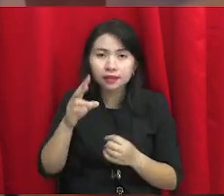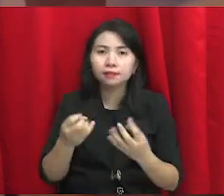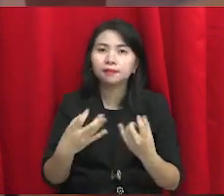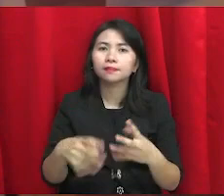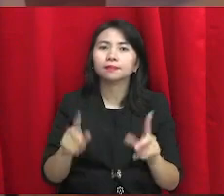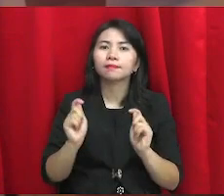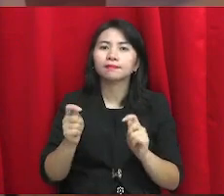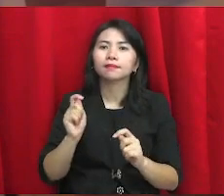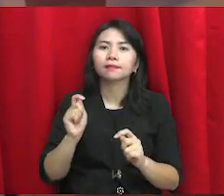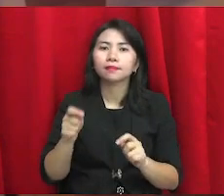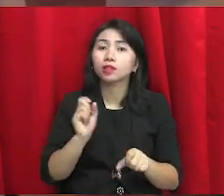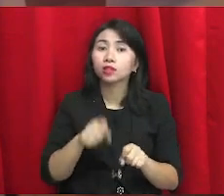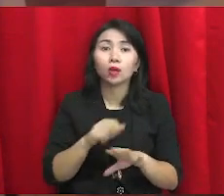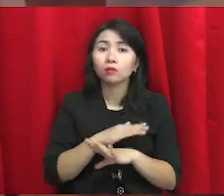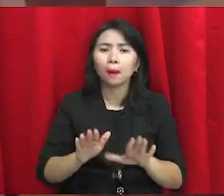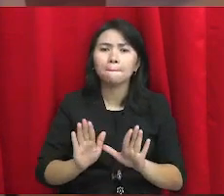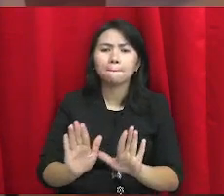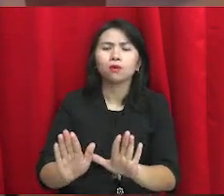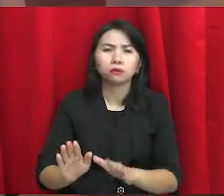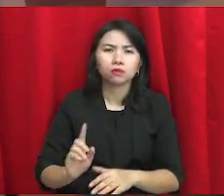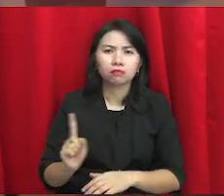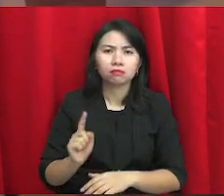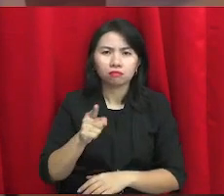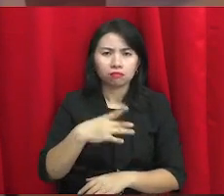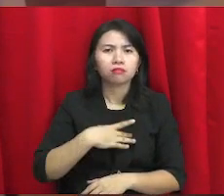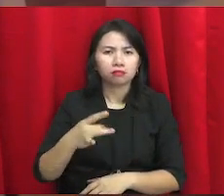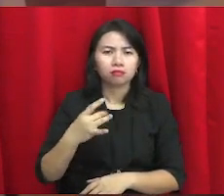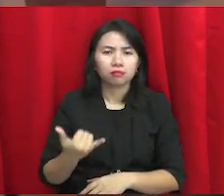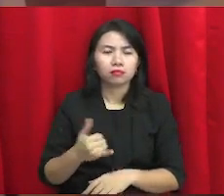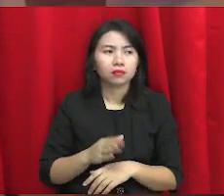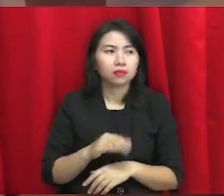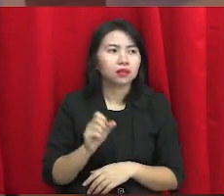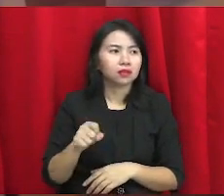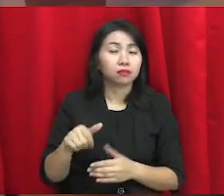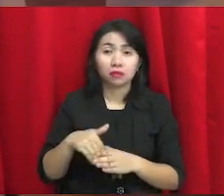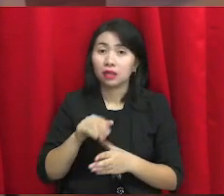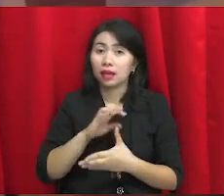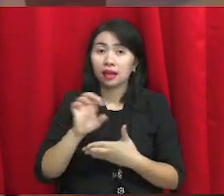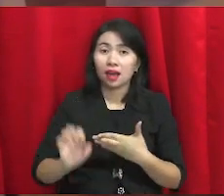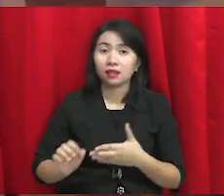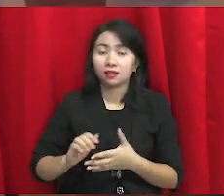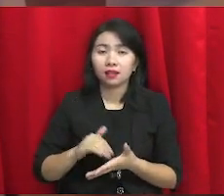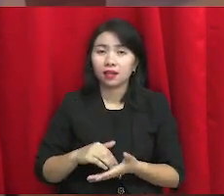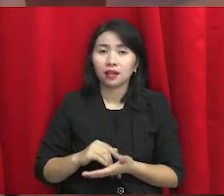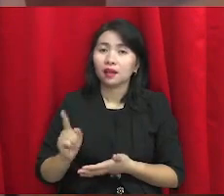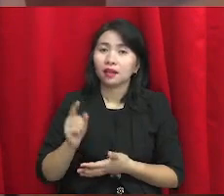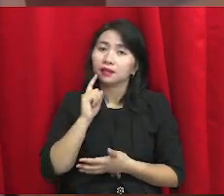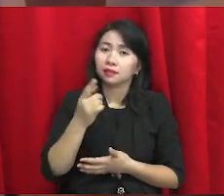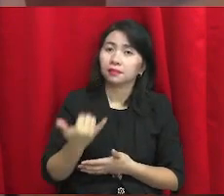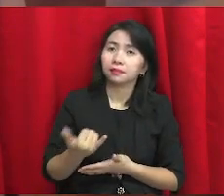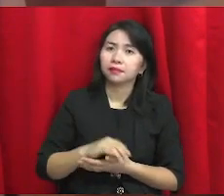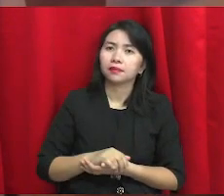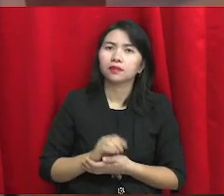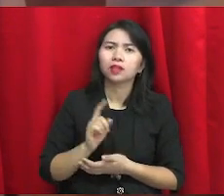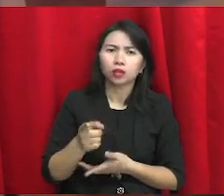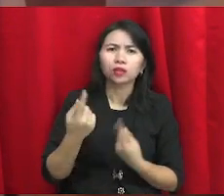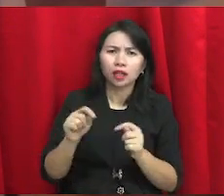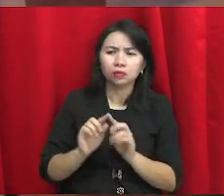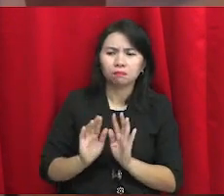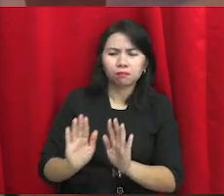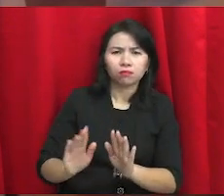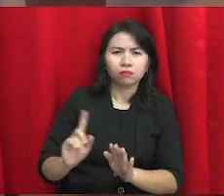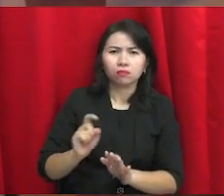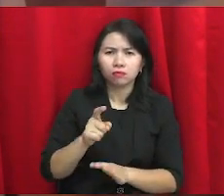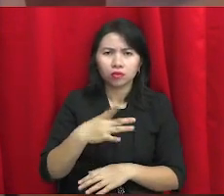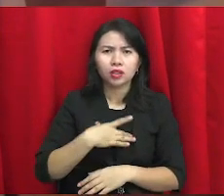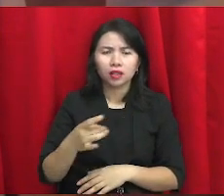niyong ipilit yung sarili niyong gusto. Amen. You see? And then, sasabi nga natin, palasak na sinasabi nga, sir, eh, ipipilit mo yung gusto mo, di ba? At